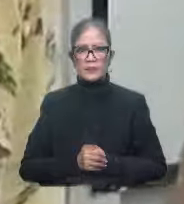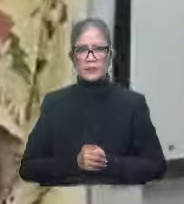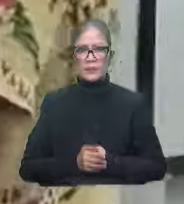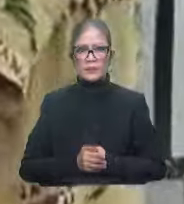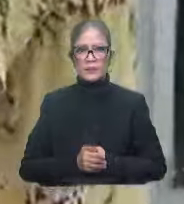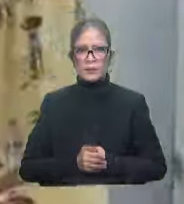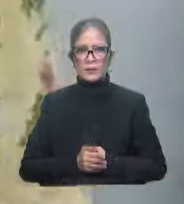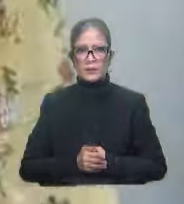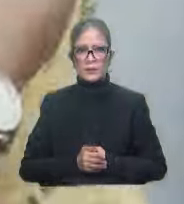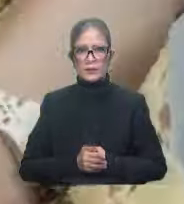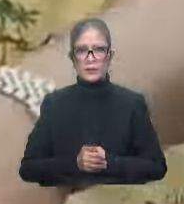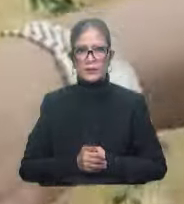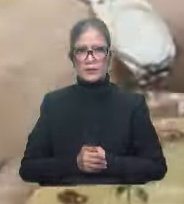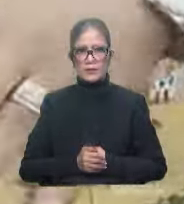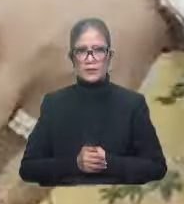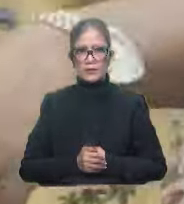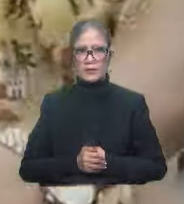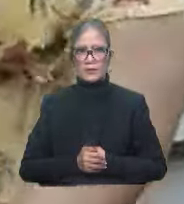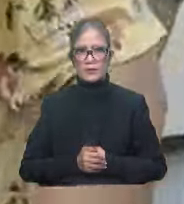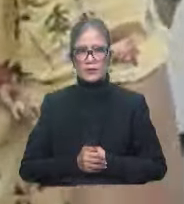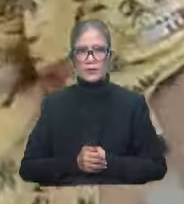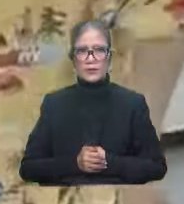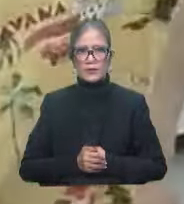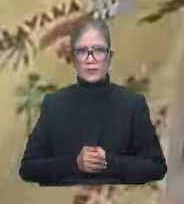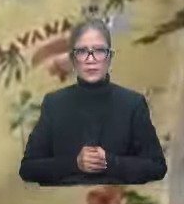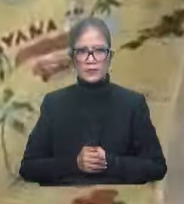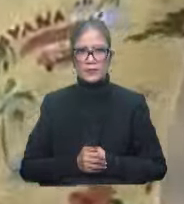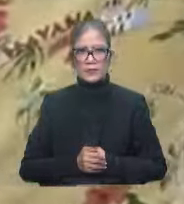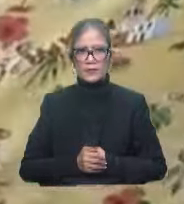P foto dulu dulu